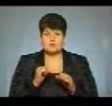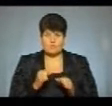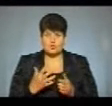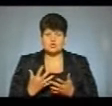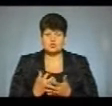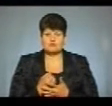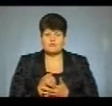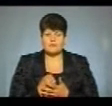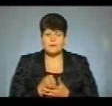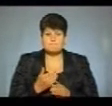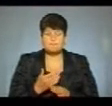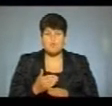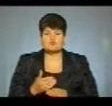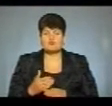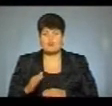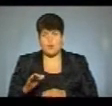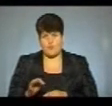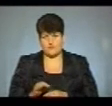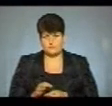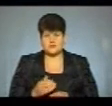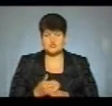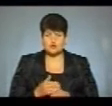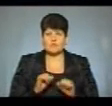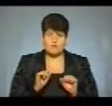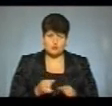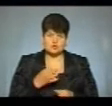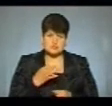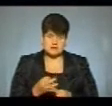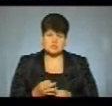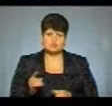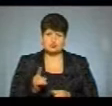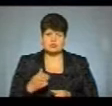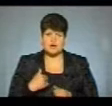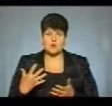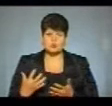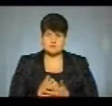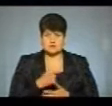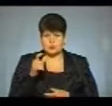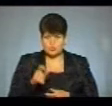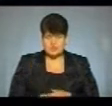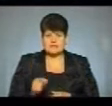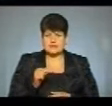така думка, поступово. Частково я можу сказати, що я успішна людина тим, що я